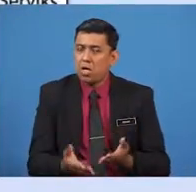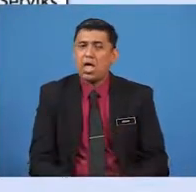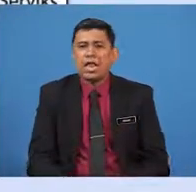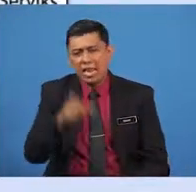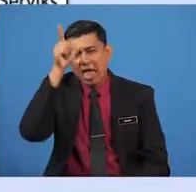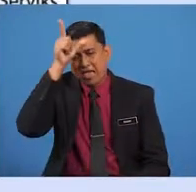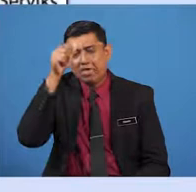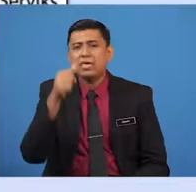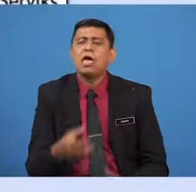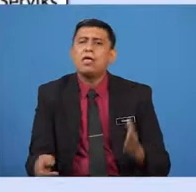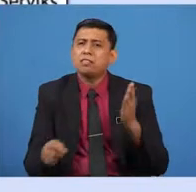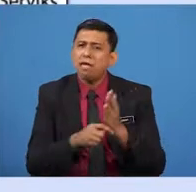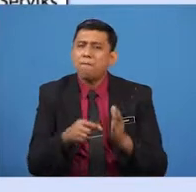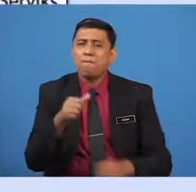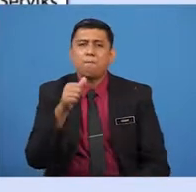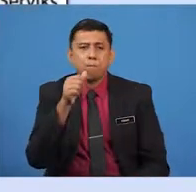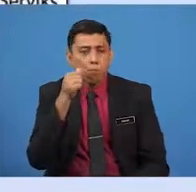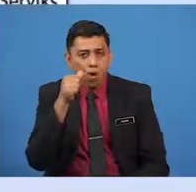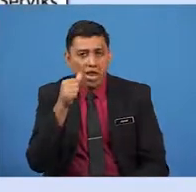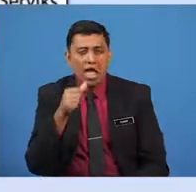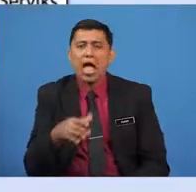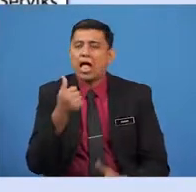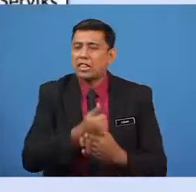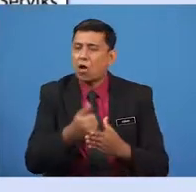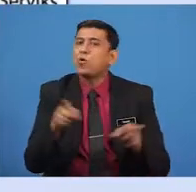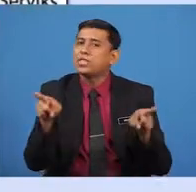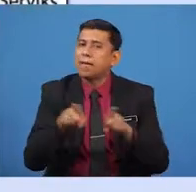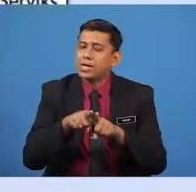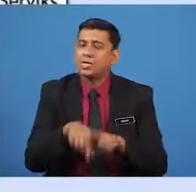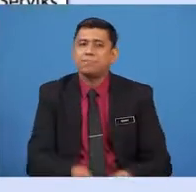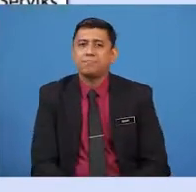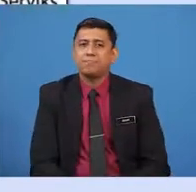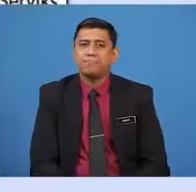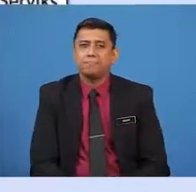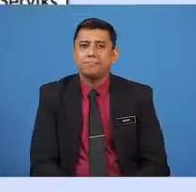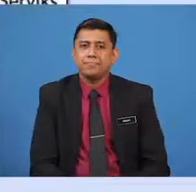mempunyai jantina yang sama atau berlainan.